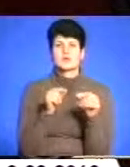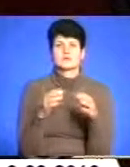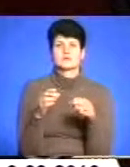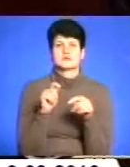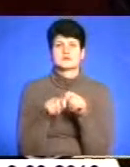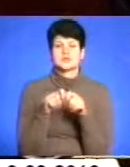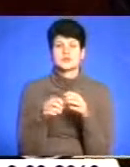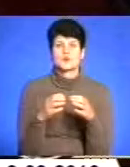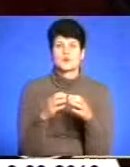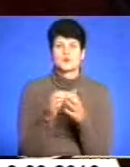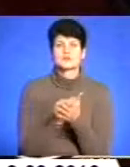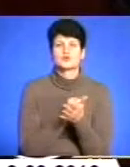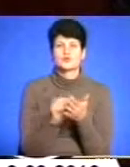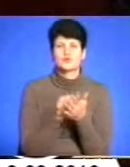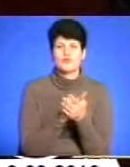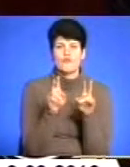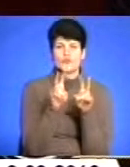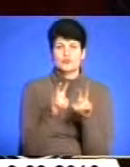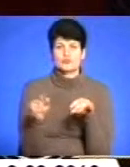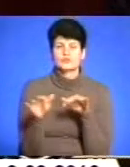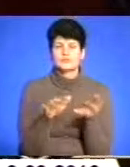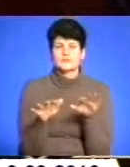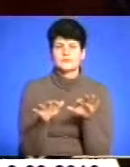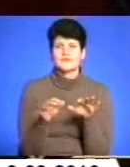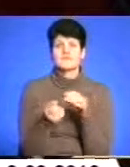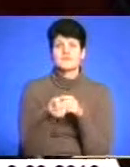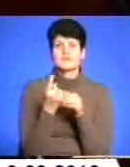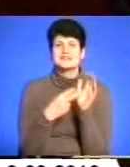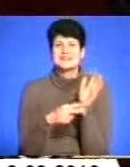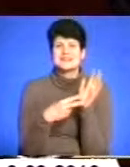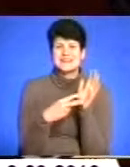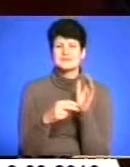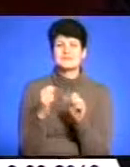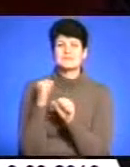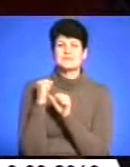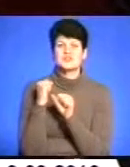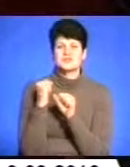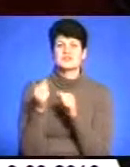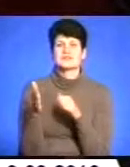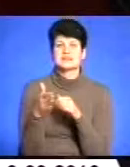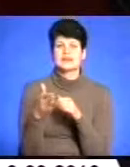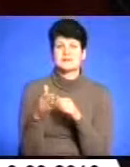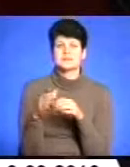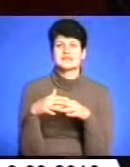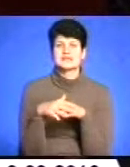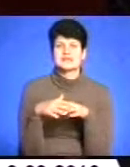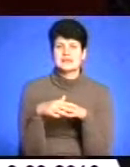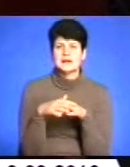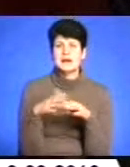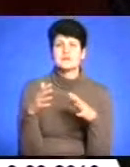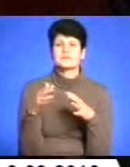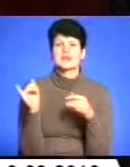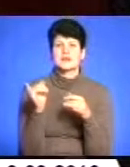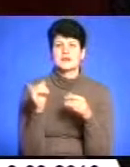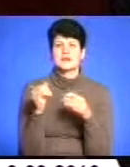виявили чималий улов. Активісти викликали працівників поліції, аби ті зафіксували факт незаконного промислу. На місце події